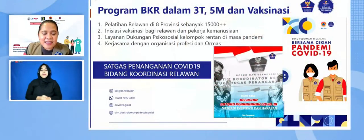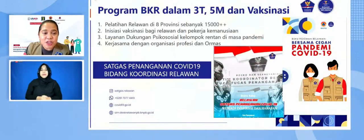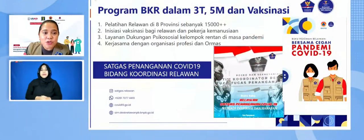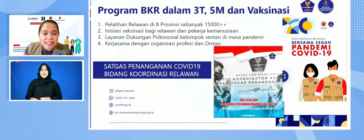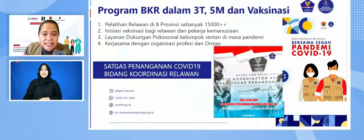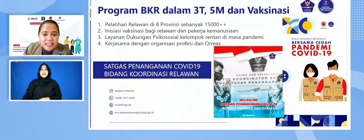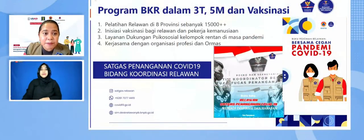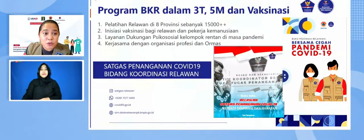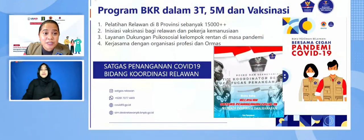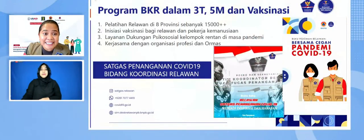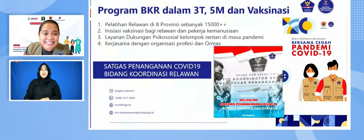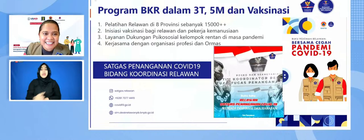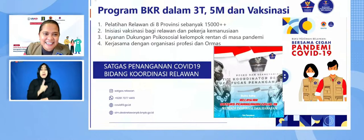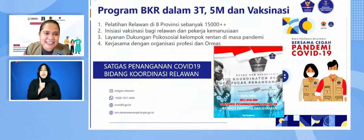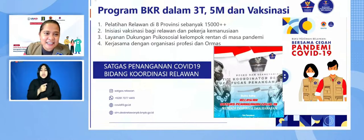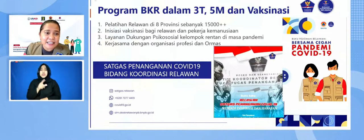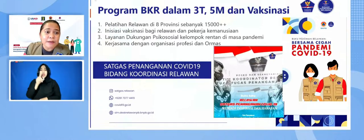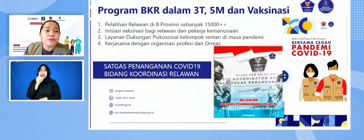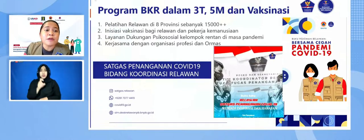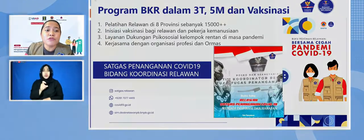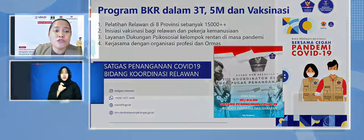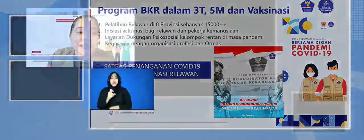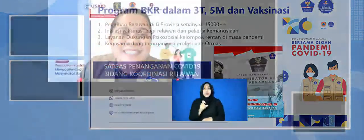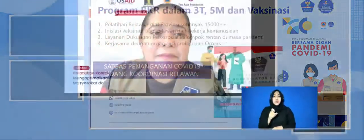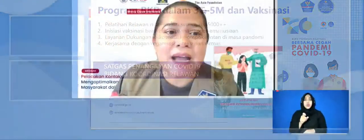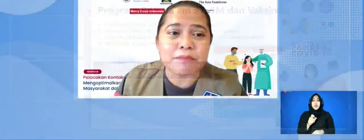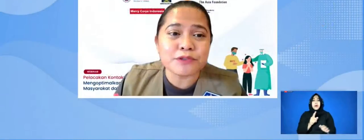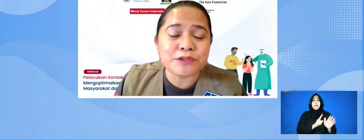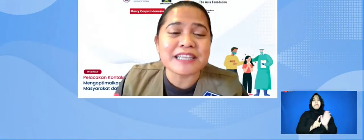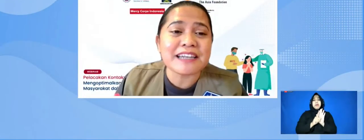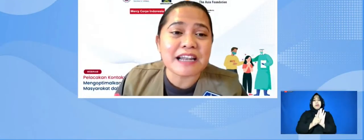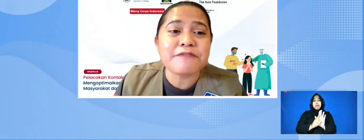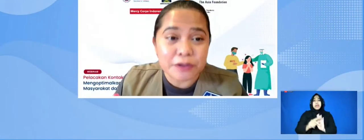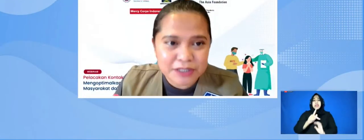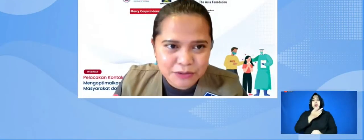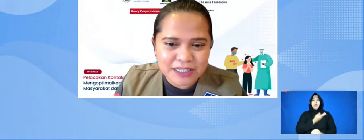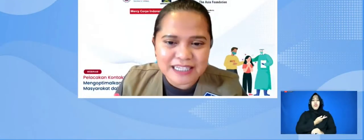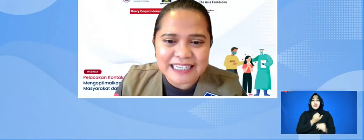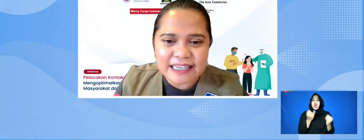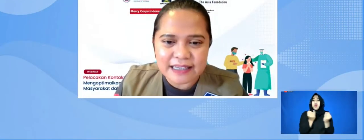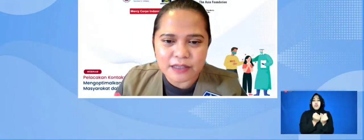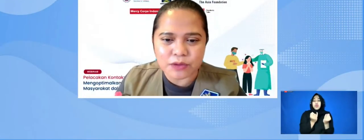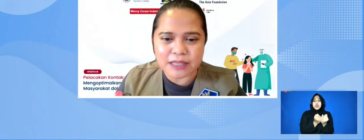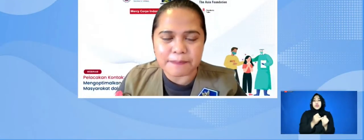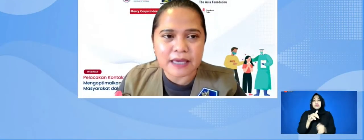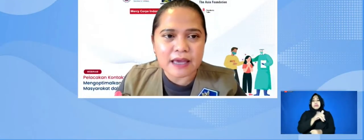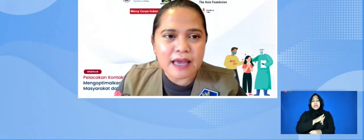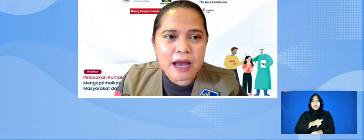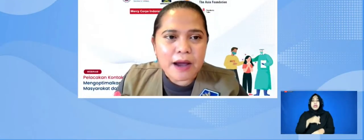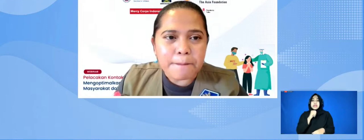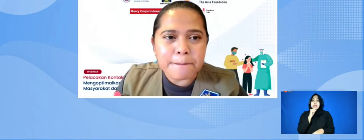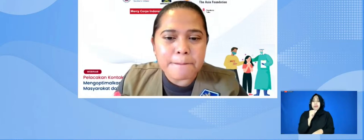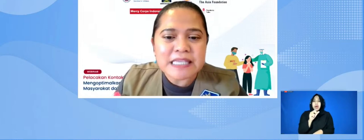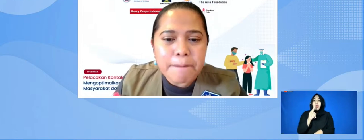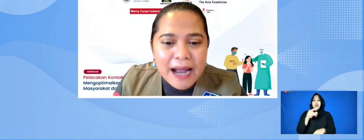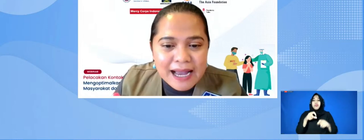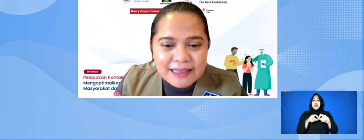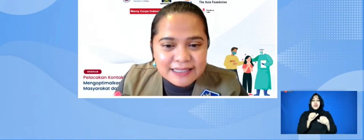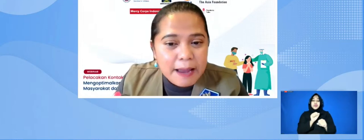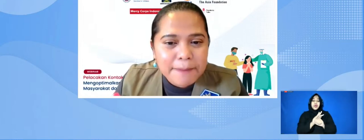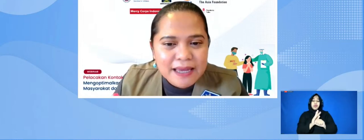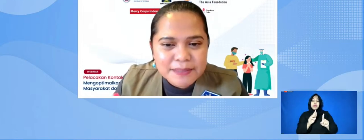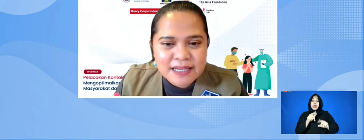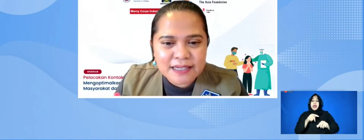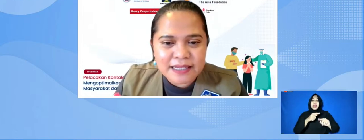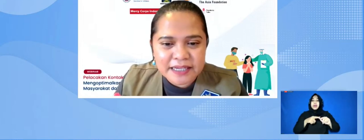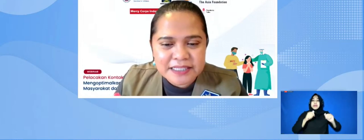Ya, tentu saja ini perlu dirijen ya, karena kita punya musuh bersama. Musuh kita adalah virus itu sendiri gitu. Tapi